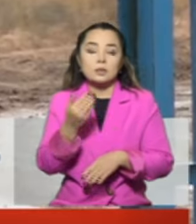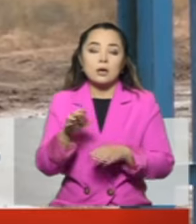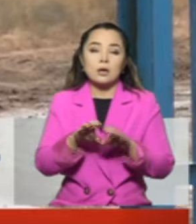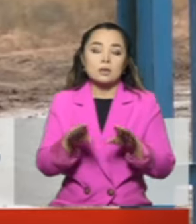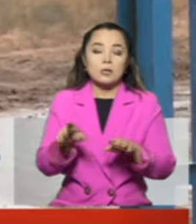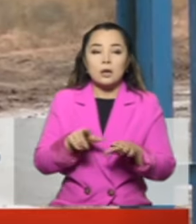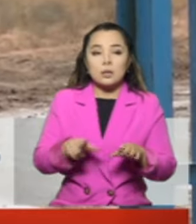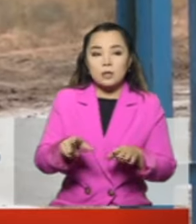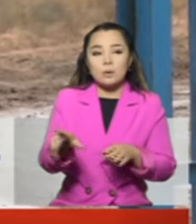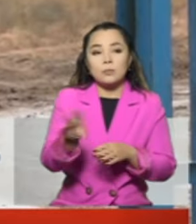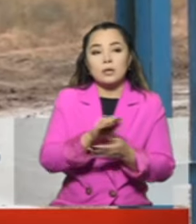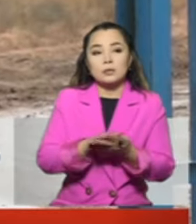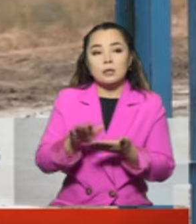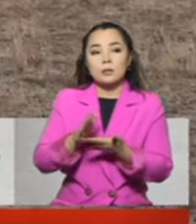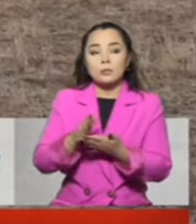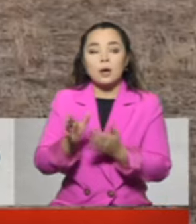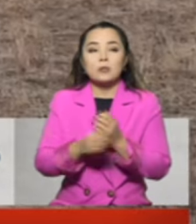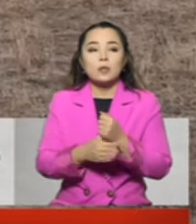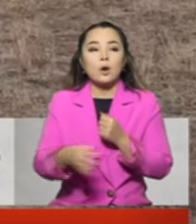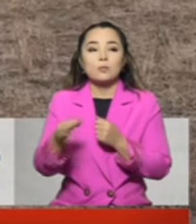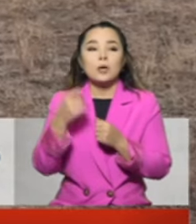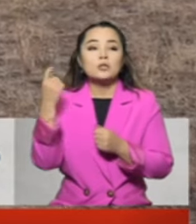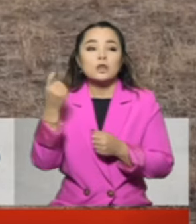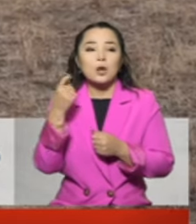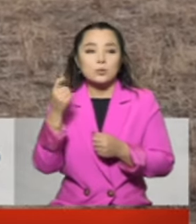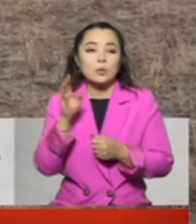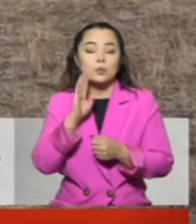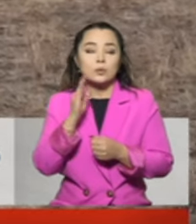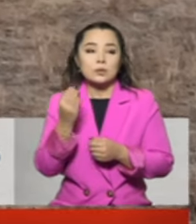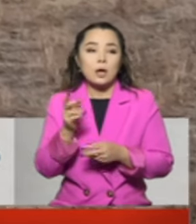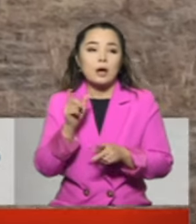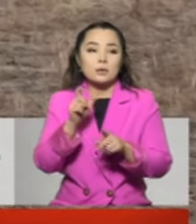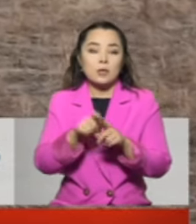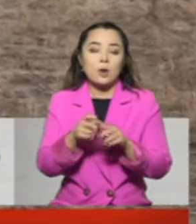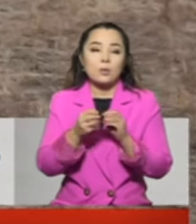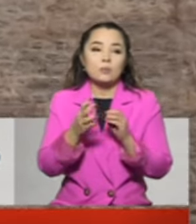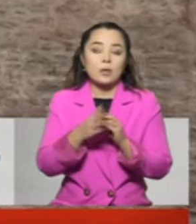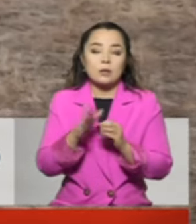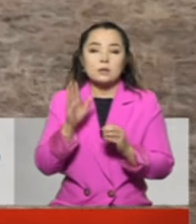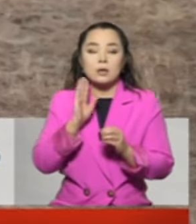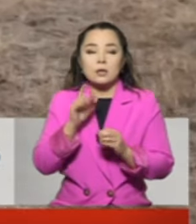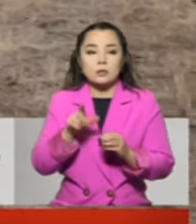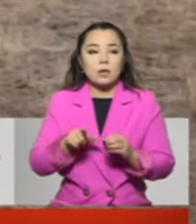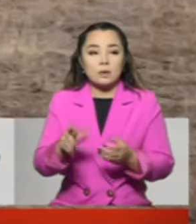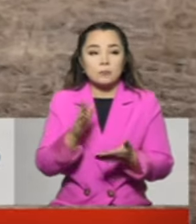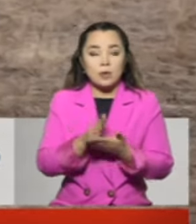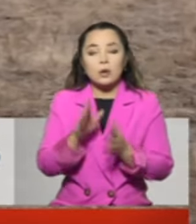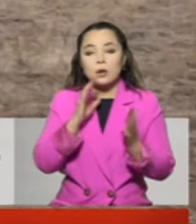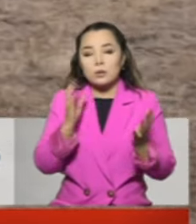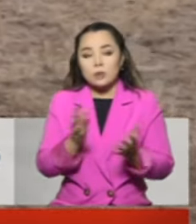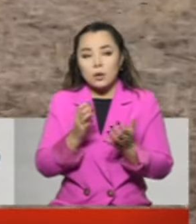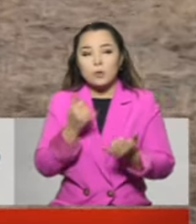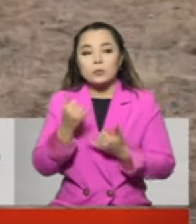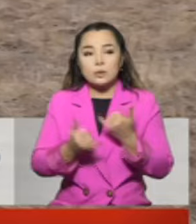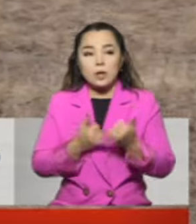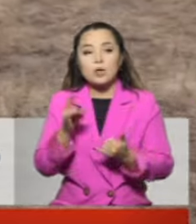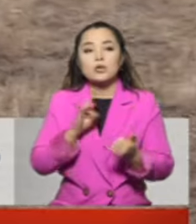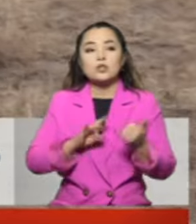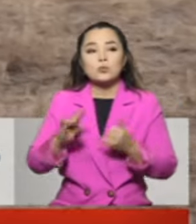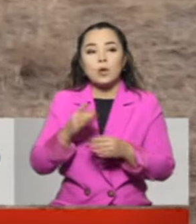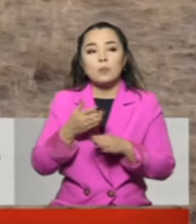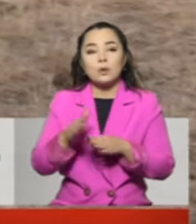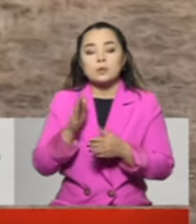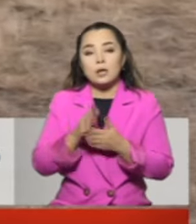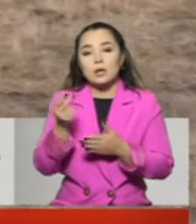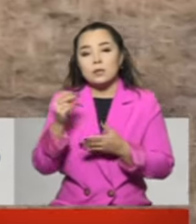бәрі тазаланып келатыр. Атырау облысында шаруашылықтарды суландыратын жалпы 15 канал бар. Олардың барлығын күтіп ұстау үшін қаражат республикадан